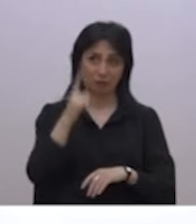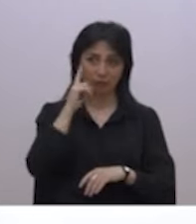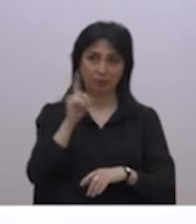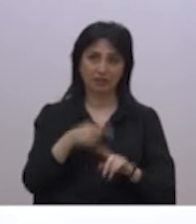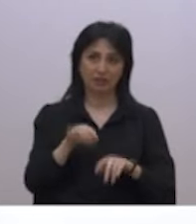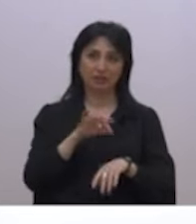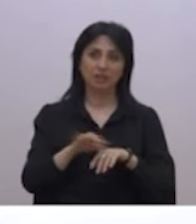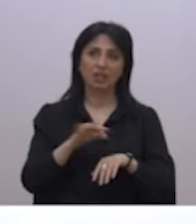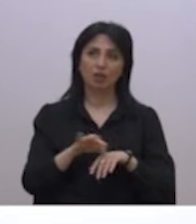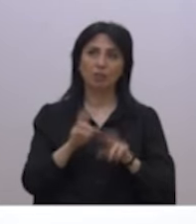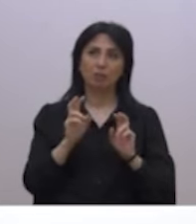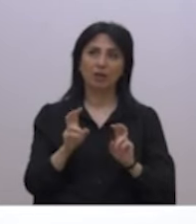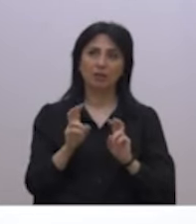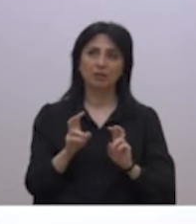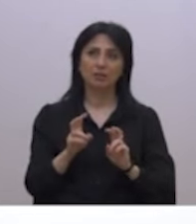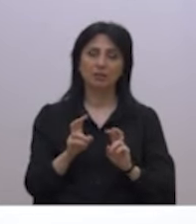ეს